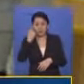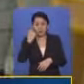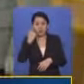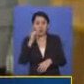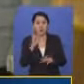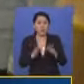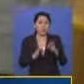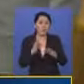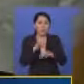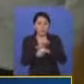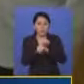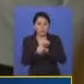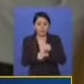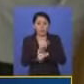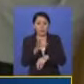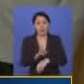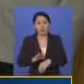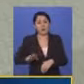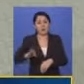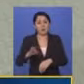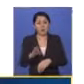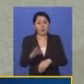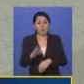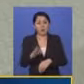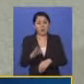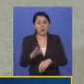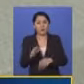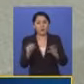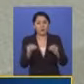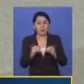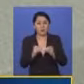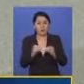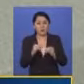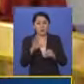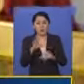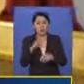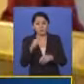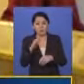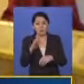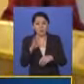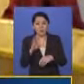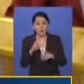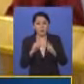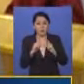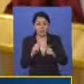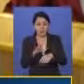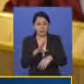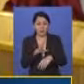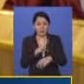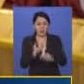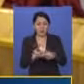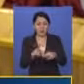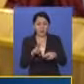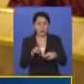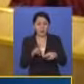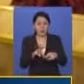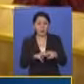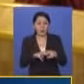санитариялық нормаларды сақтай отырып, облыстық полиция қабырғасында ондаған офицерлер мен сержанттар марапатталды. Марапатталғандардың